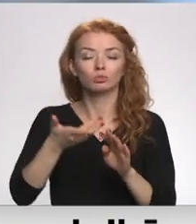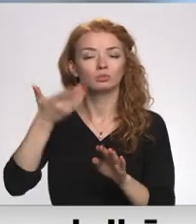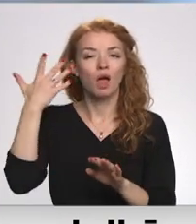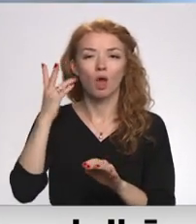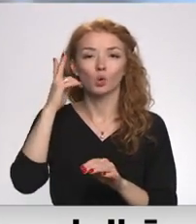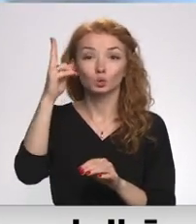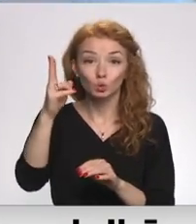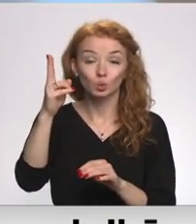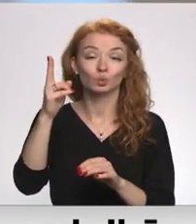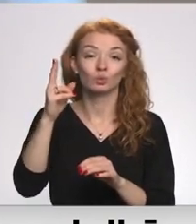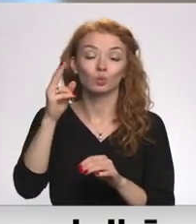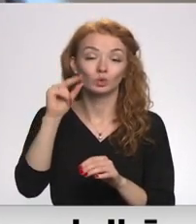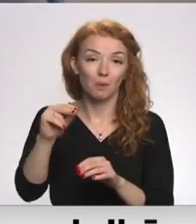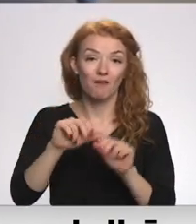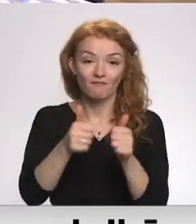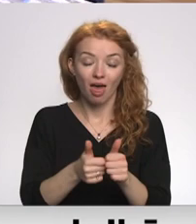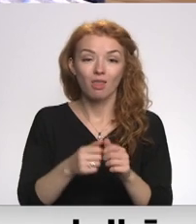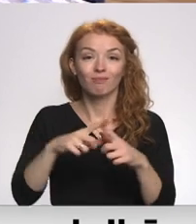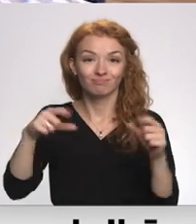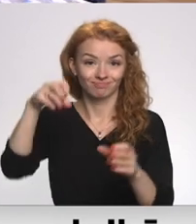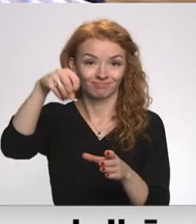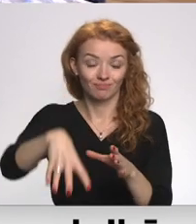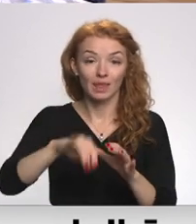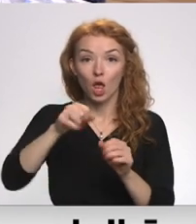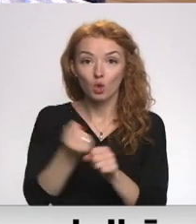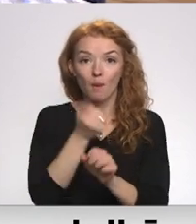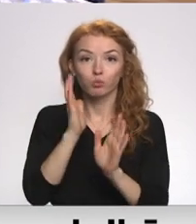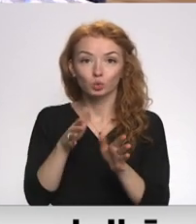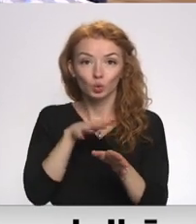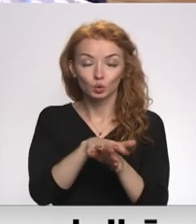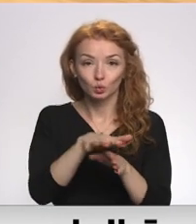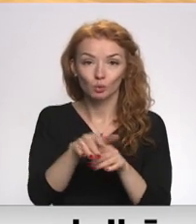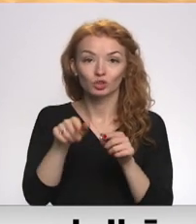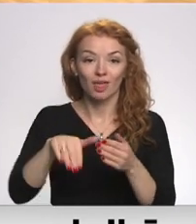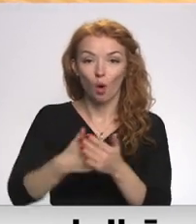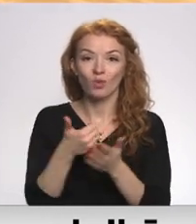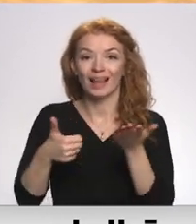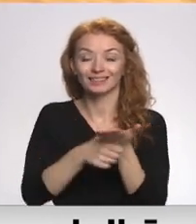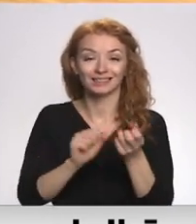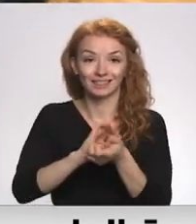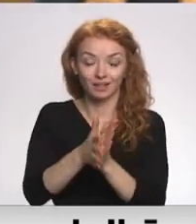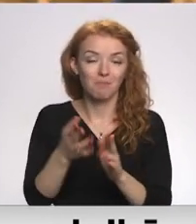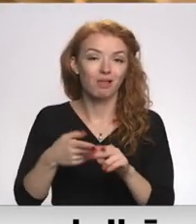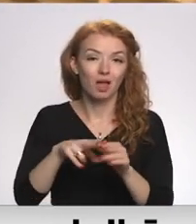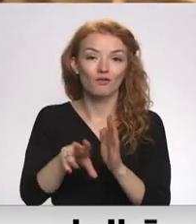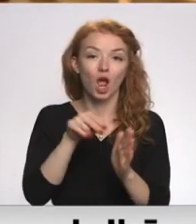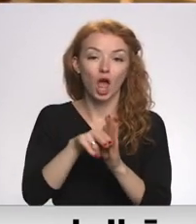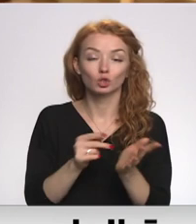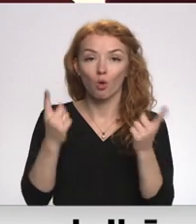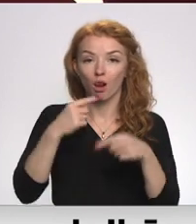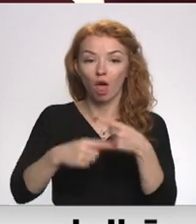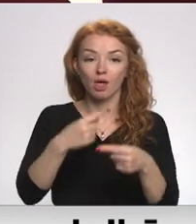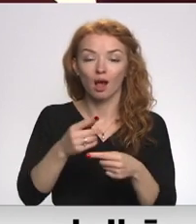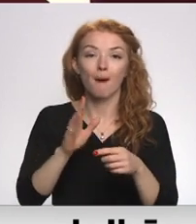ar vēlēšanu biļetenu. Ja tomēr būs uzbrukumi jaunajai tiešsaistes vēlētāju reģistrācijas sistēmai, tad vēlēšanu gaitā būs